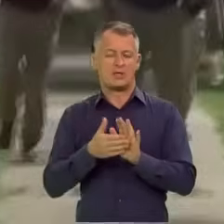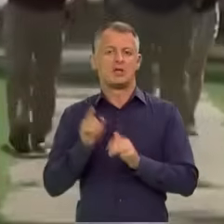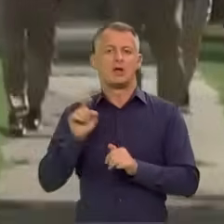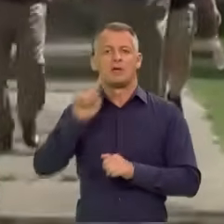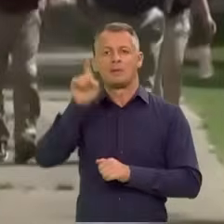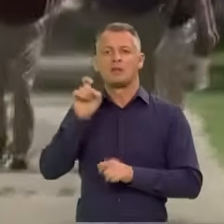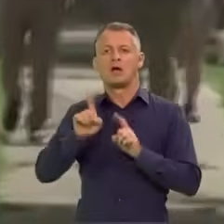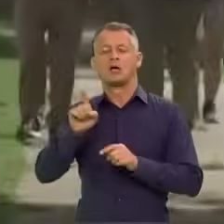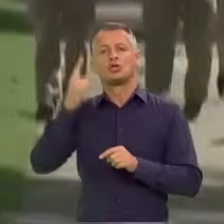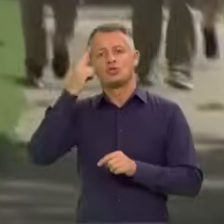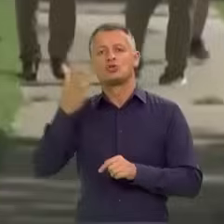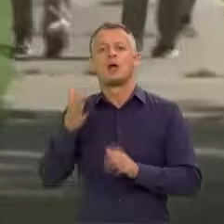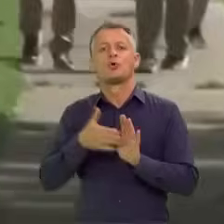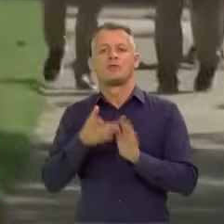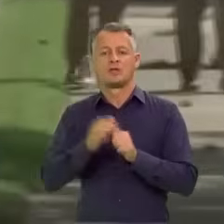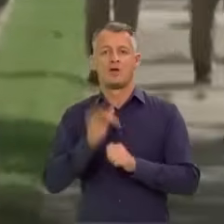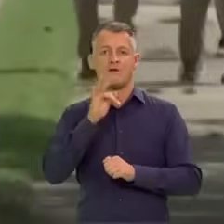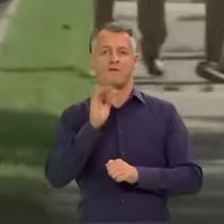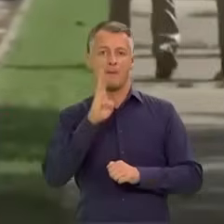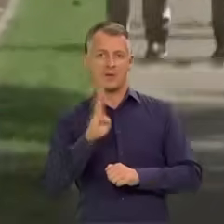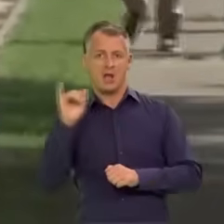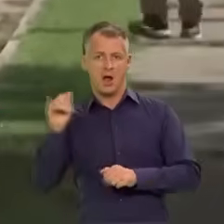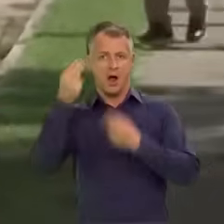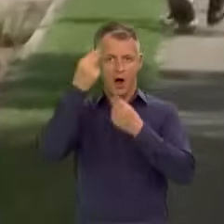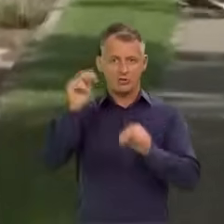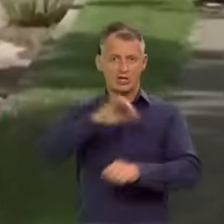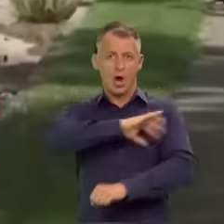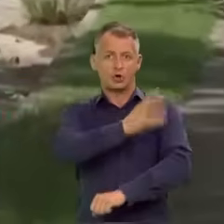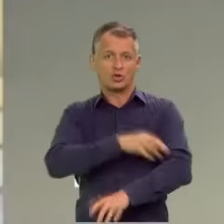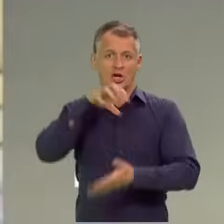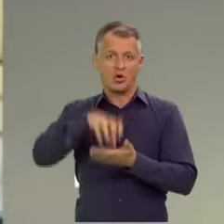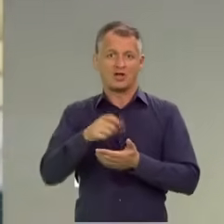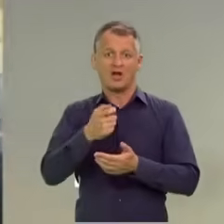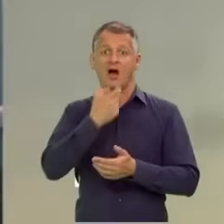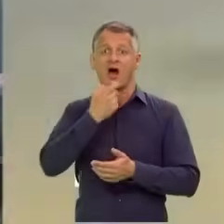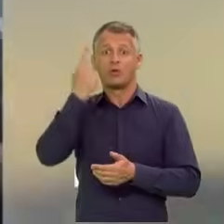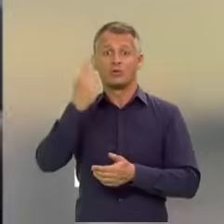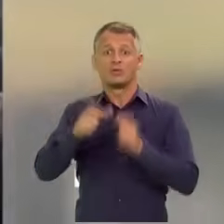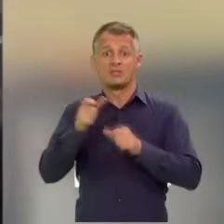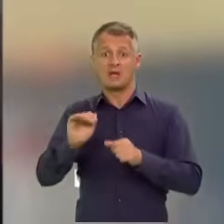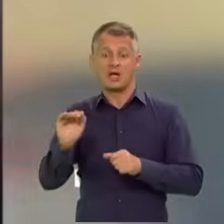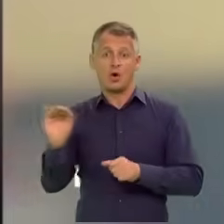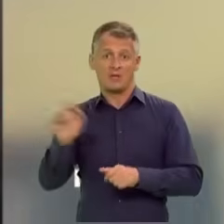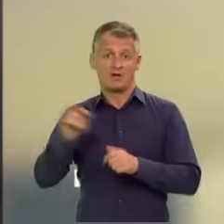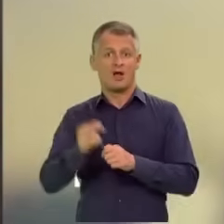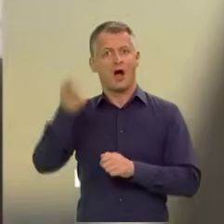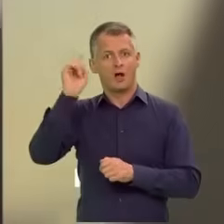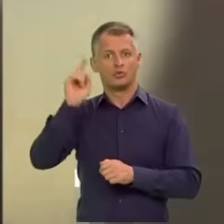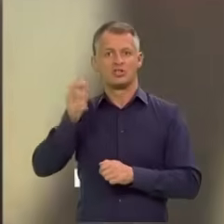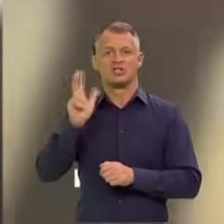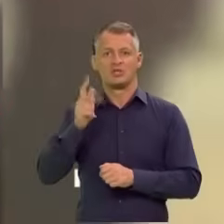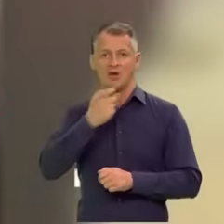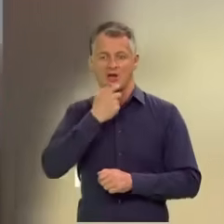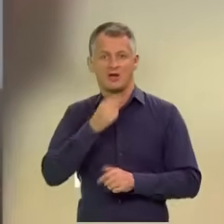motivat. FBI a alertat autoritățile locale despre băiat încă de anul trecut. Elevul, care avea pe atunci 13 ani, publicase